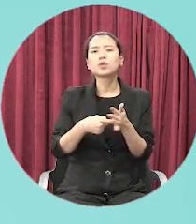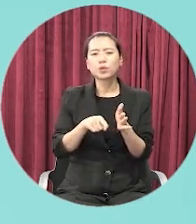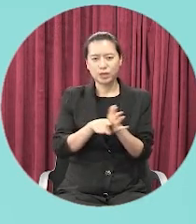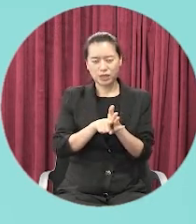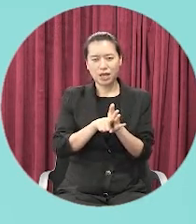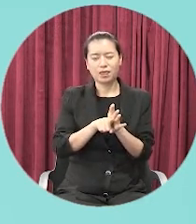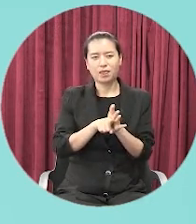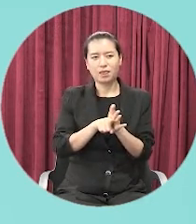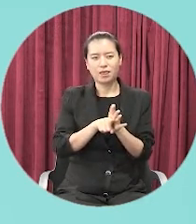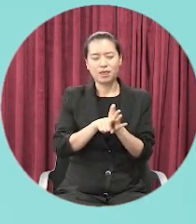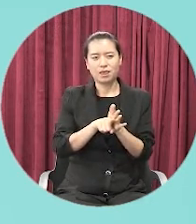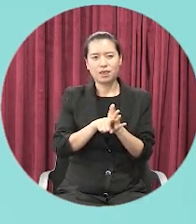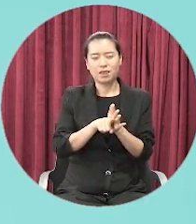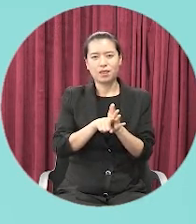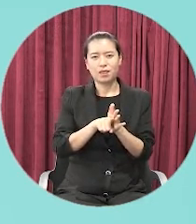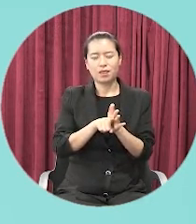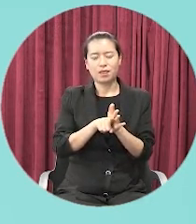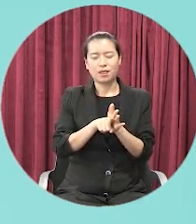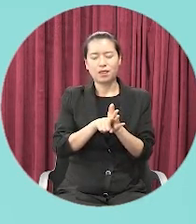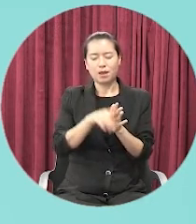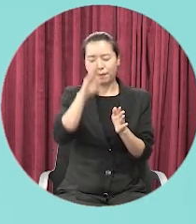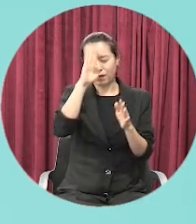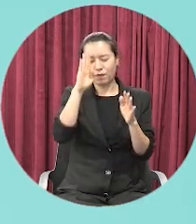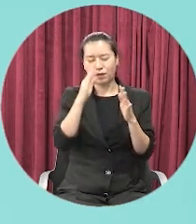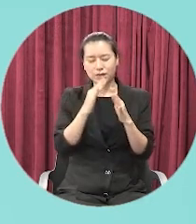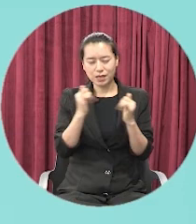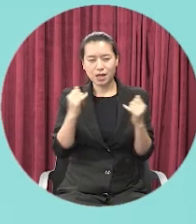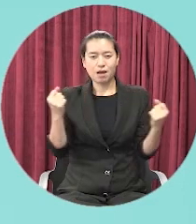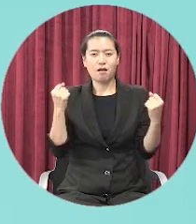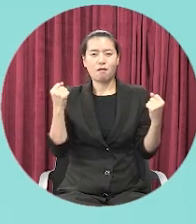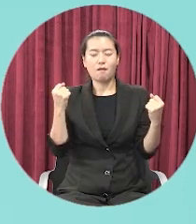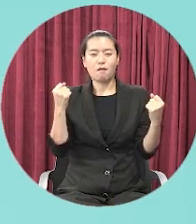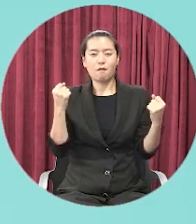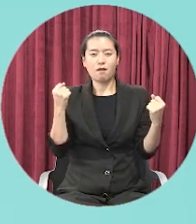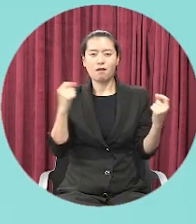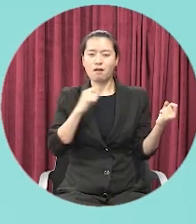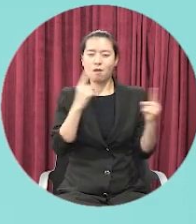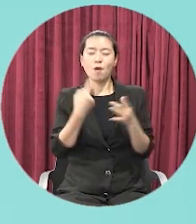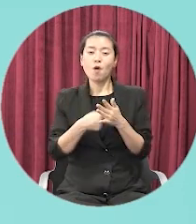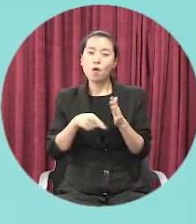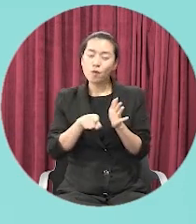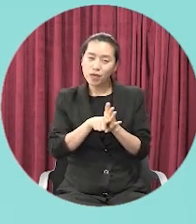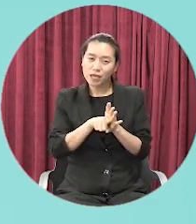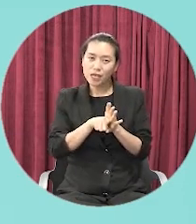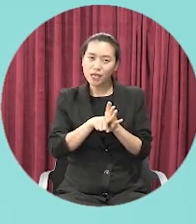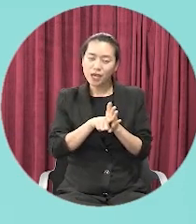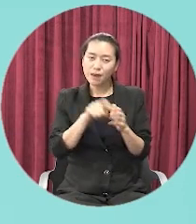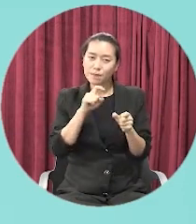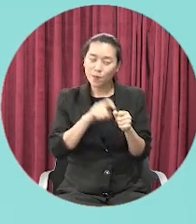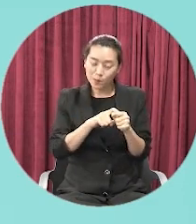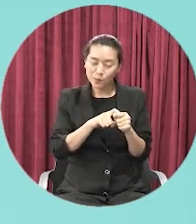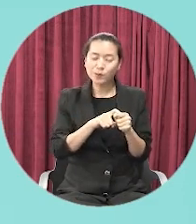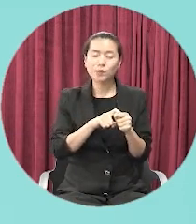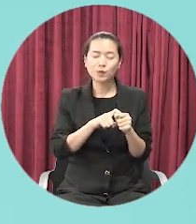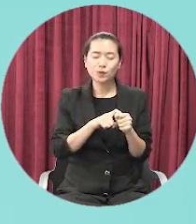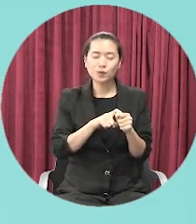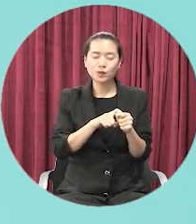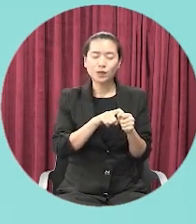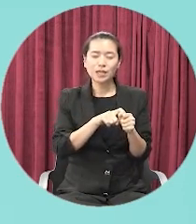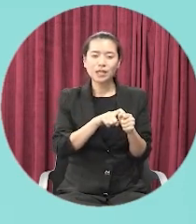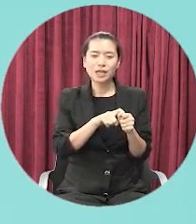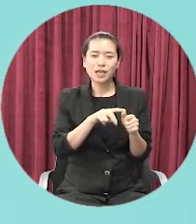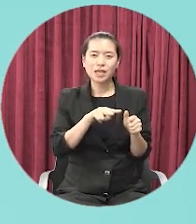환자 진료 환자의 건강에 도움을 주기 위한 아 진료 적 목적인 야 또 하여튼 건강 종목 쩍 이냐 개인 직접 돌아가는